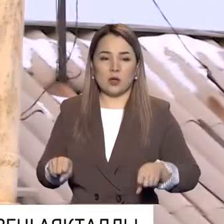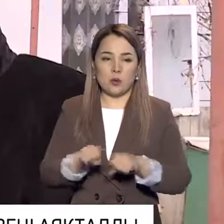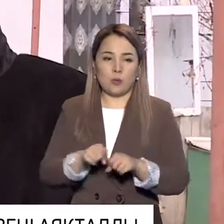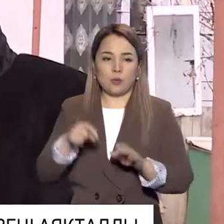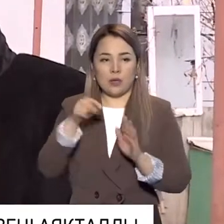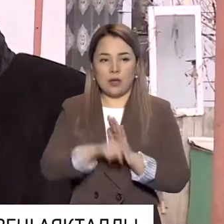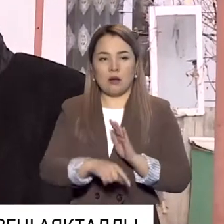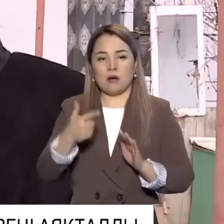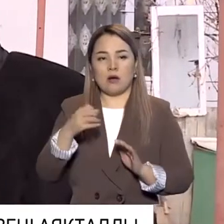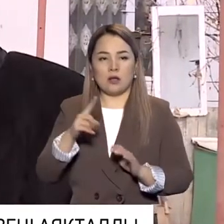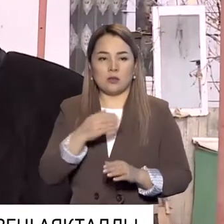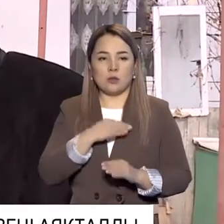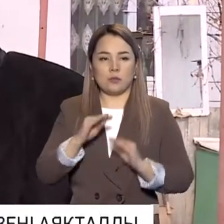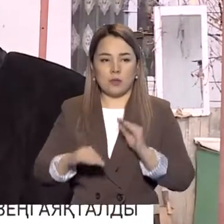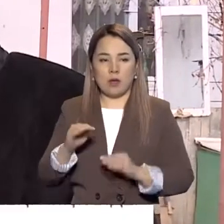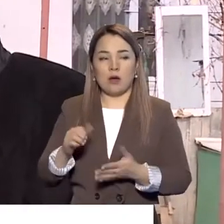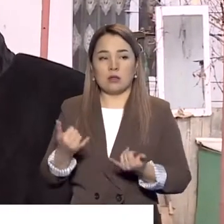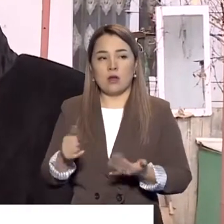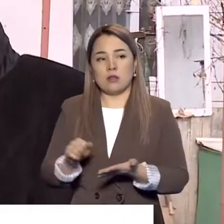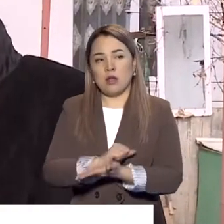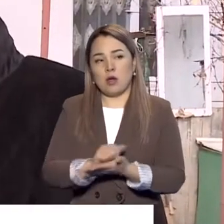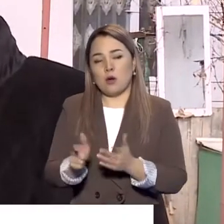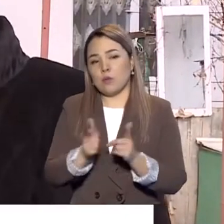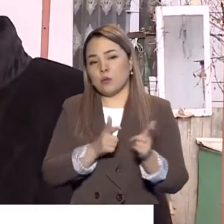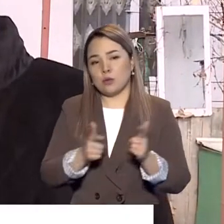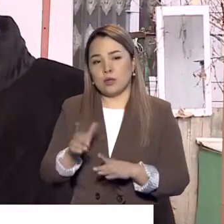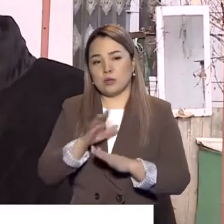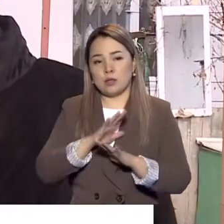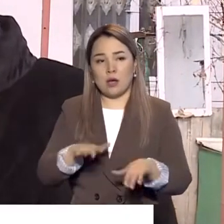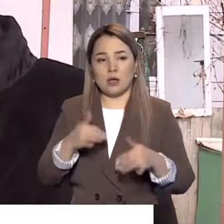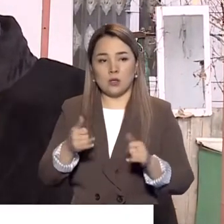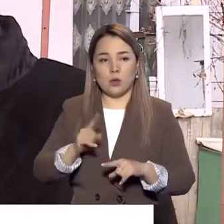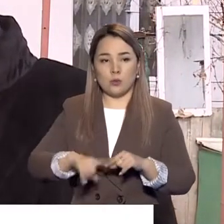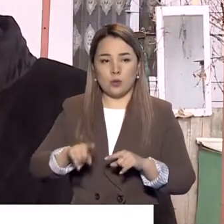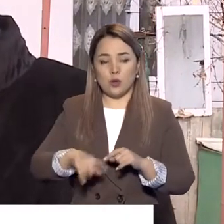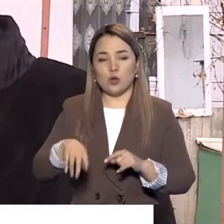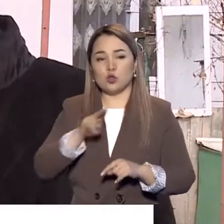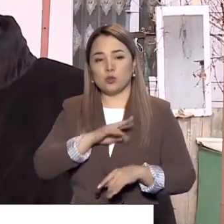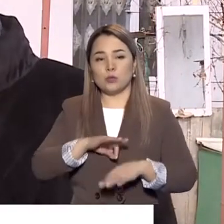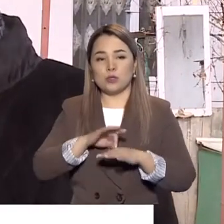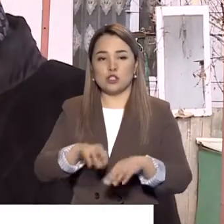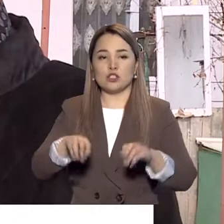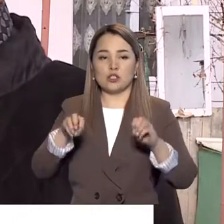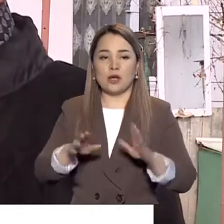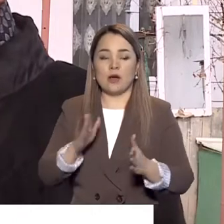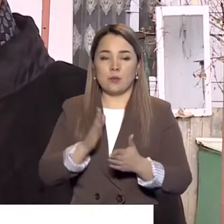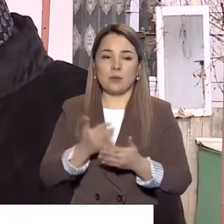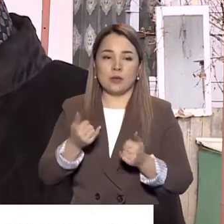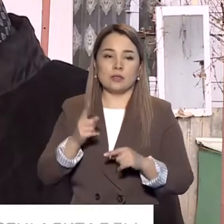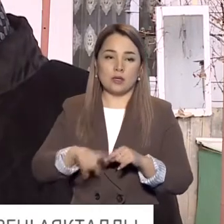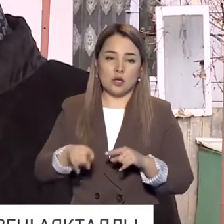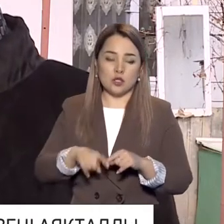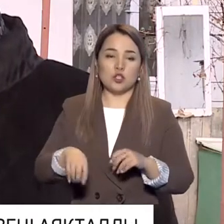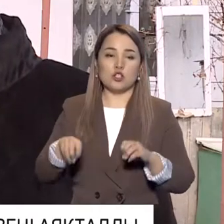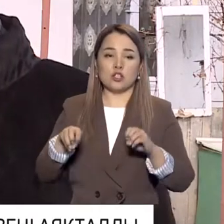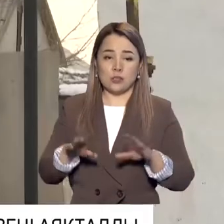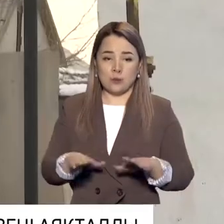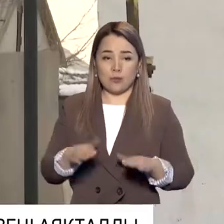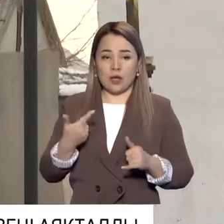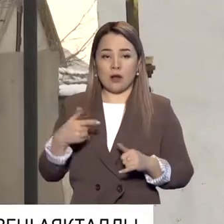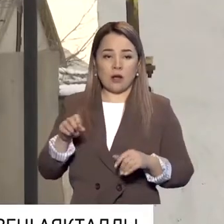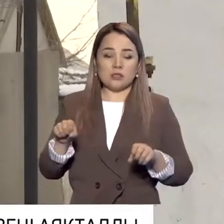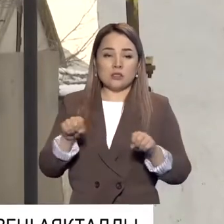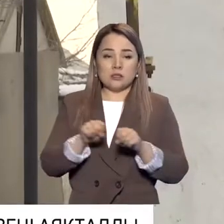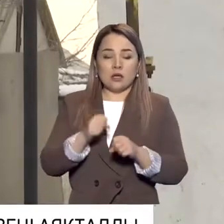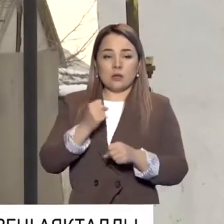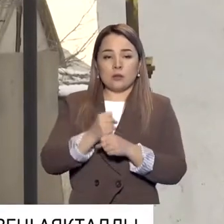ақсақал. Менің құжаттарым тура газды дайыр тұрған жоқ. Істейтін бір шамалы жұмыстары бар. Соларды істеу керек, сосын үйге газды қосам